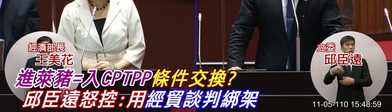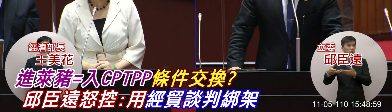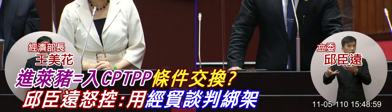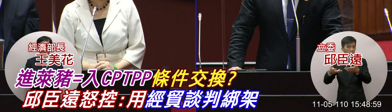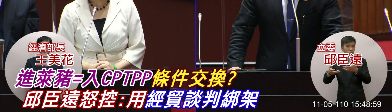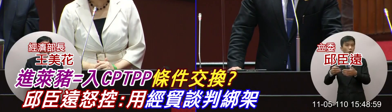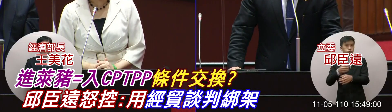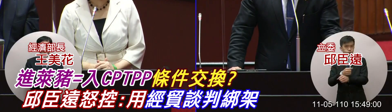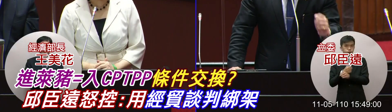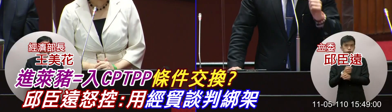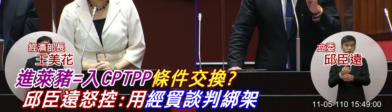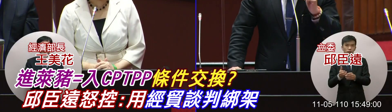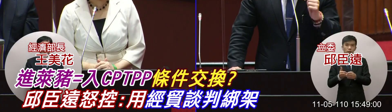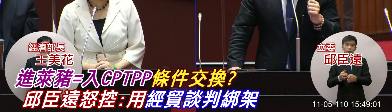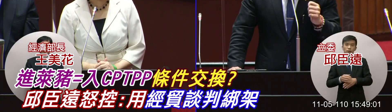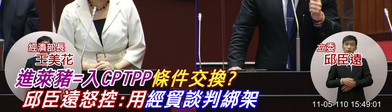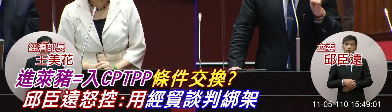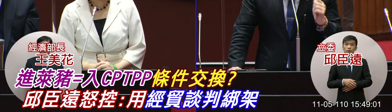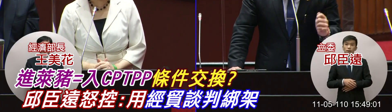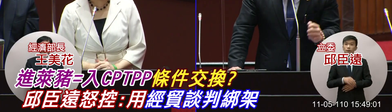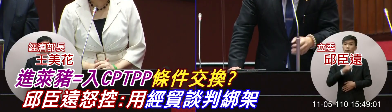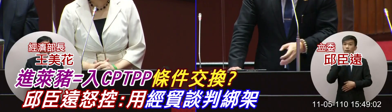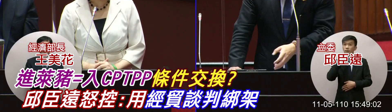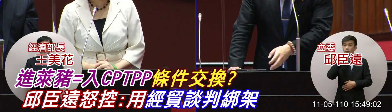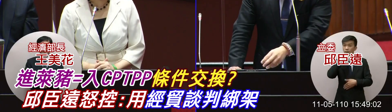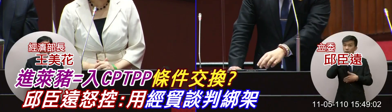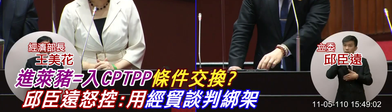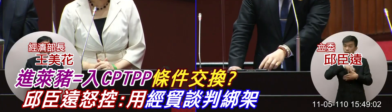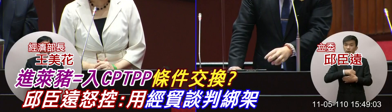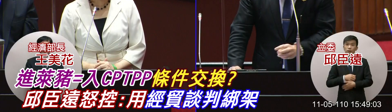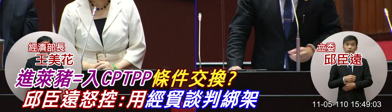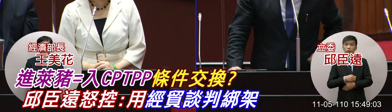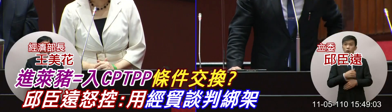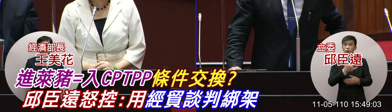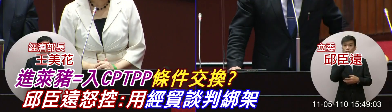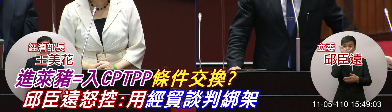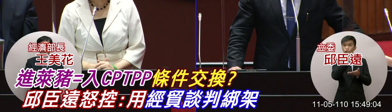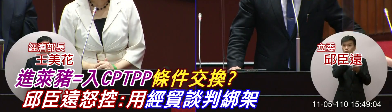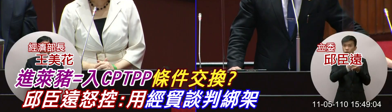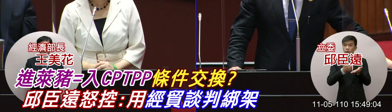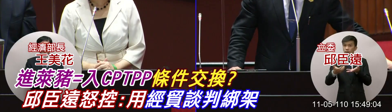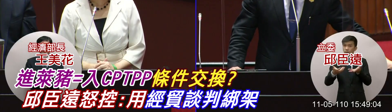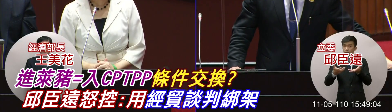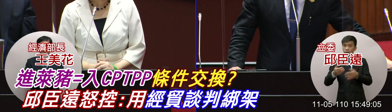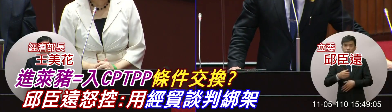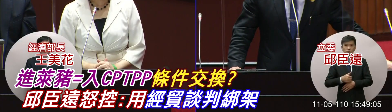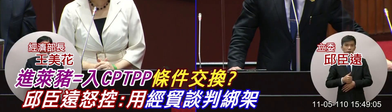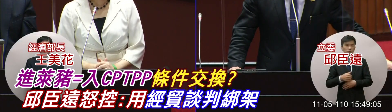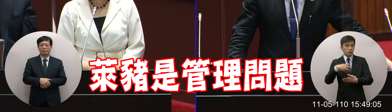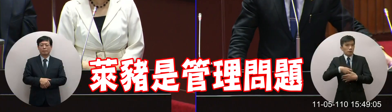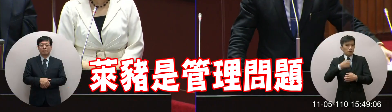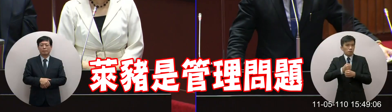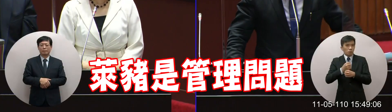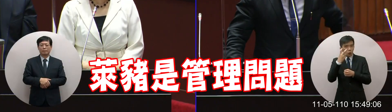是要去注意哈。那在国内的部分，其实莱猪的部分，我们现在来谈哦，就是说执行面的问题，因为